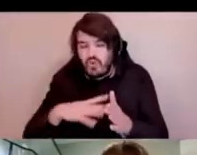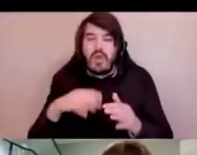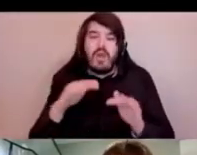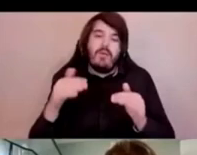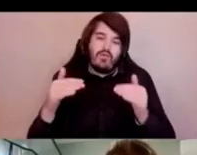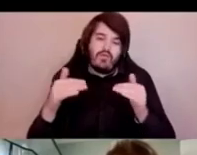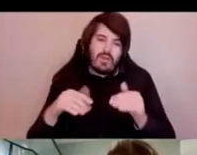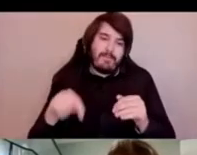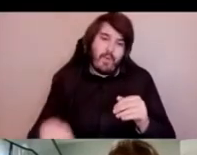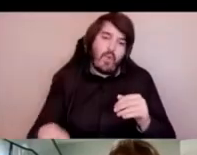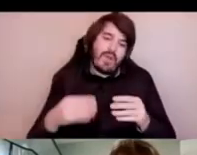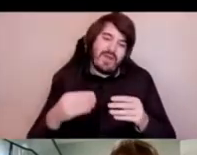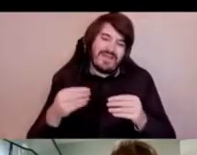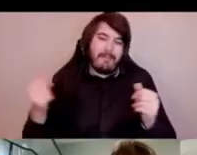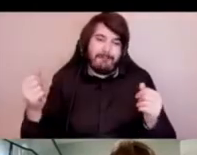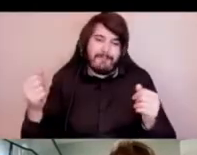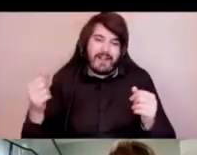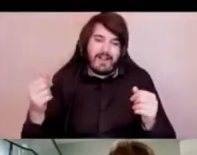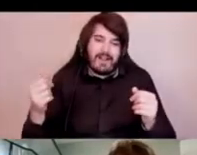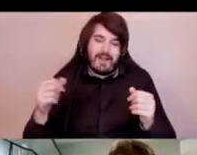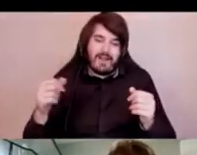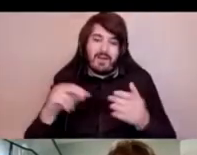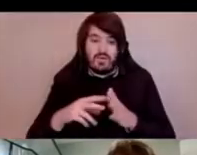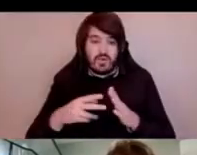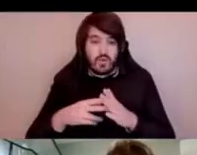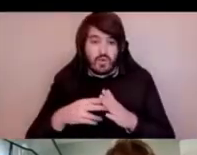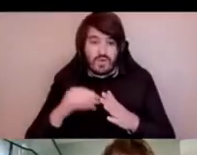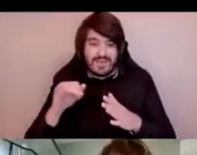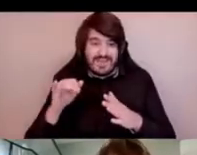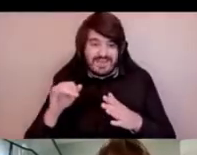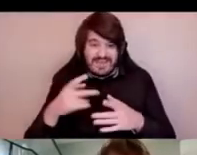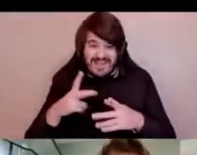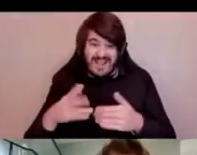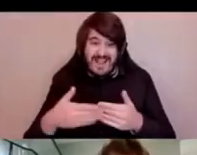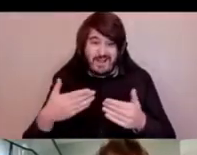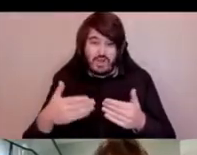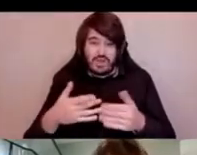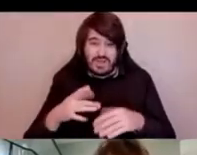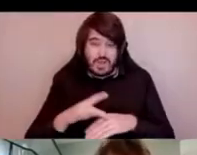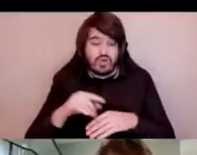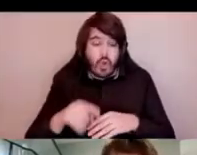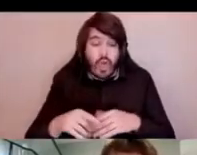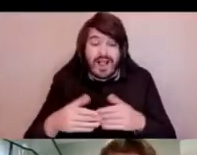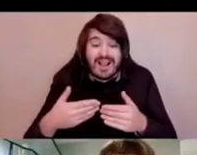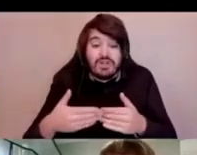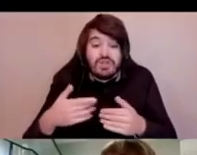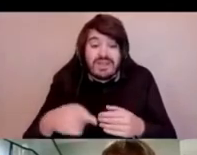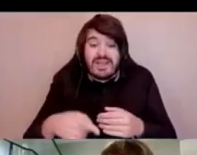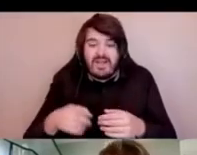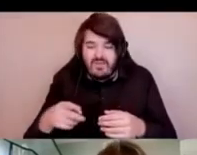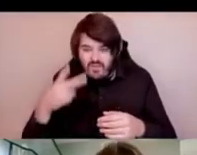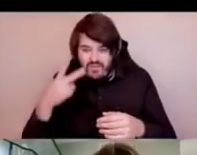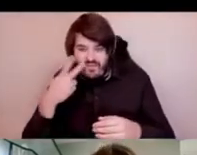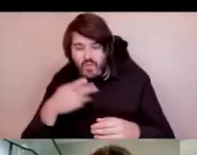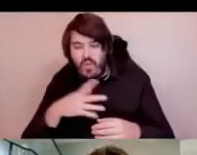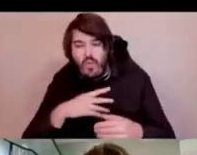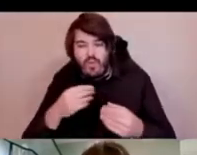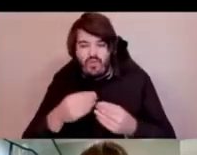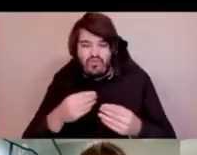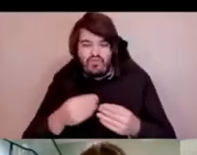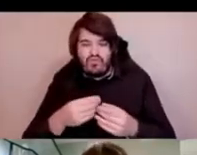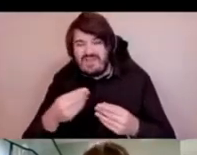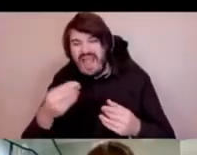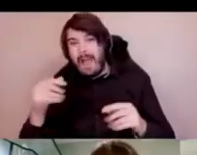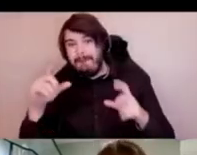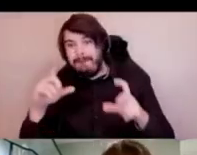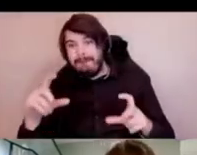allez avoir le sable. Donc, si c'est une terre très légère, un sol léger, pardon, vous allez voir qu'il y a beaucoup de